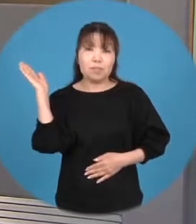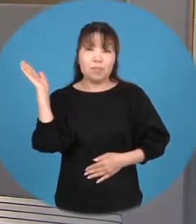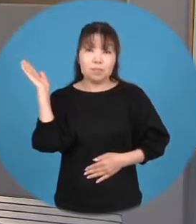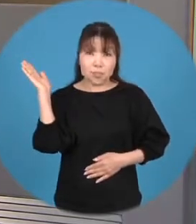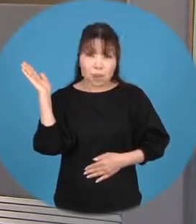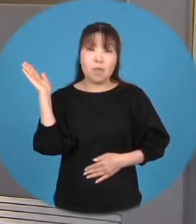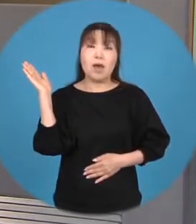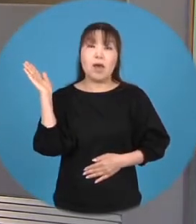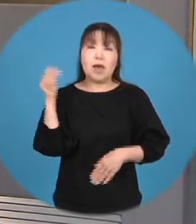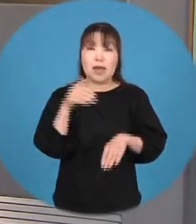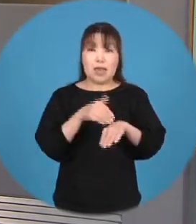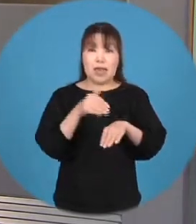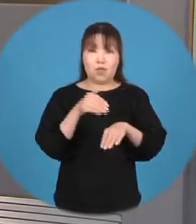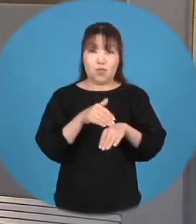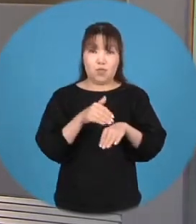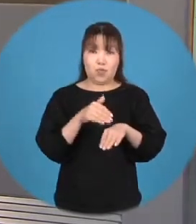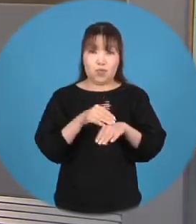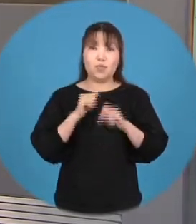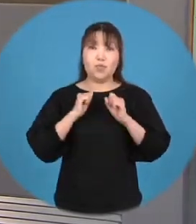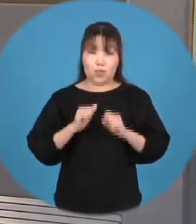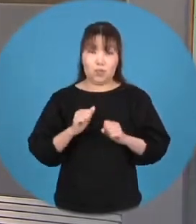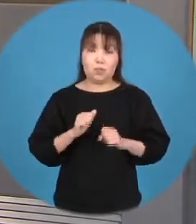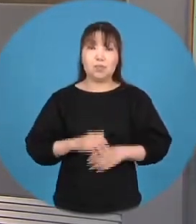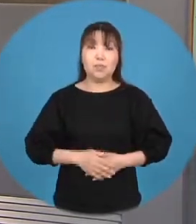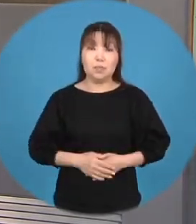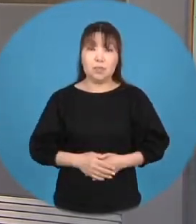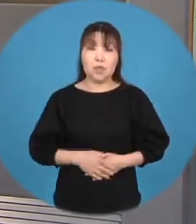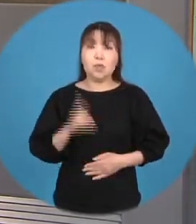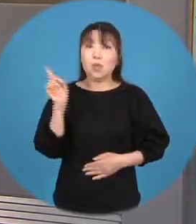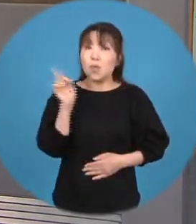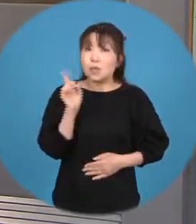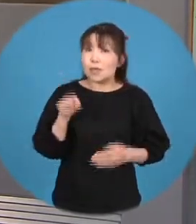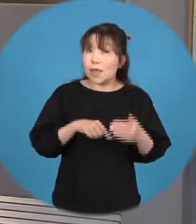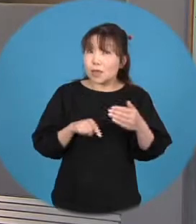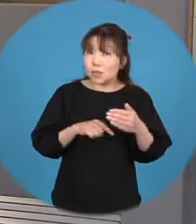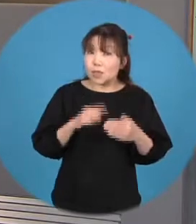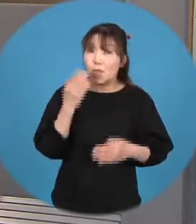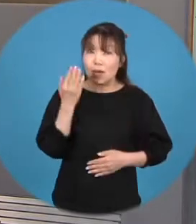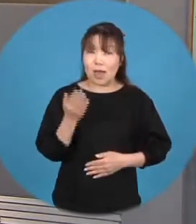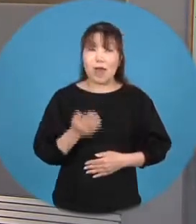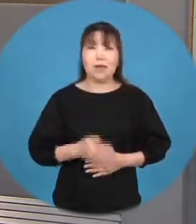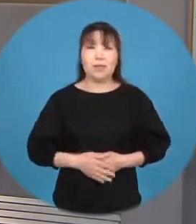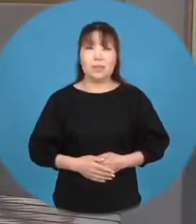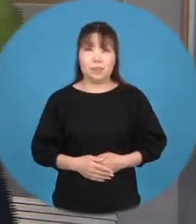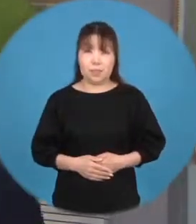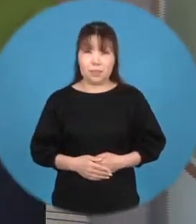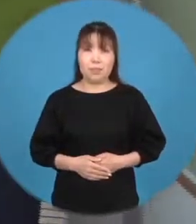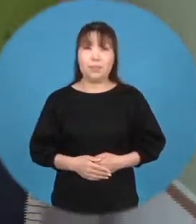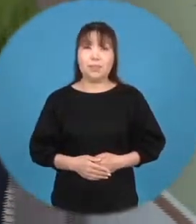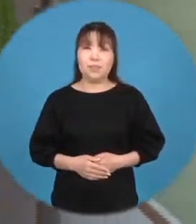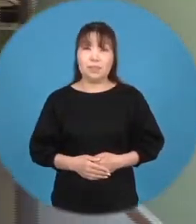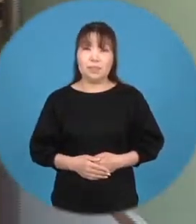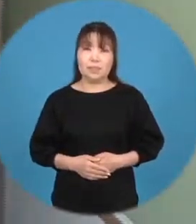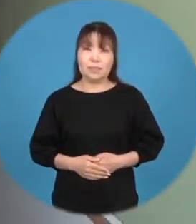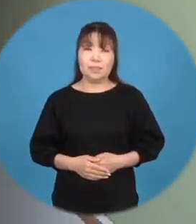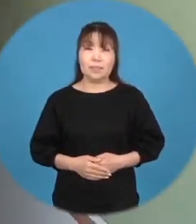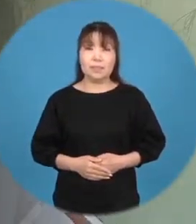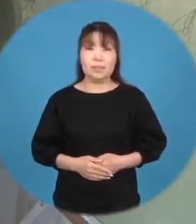部活動の練習が行われています。一体どんな部活動なんでしょうか。